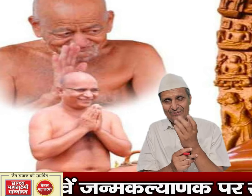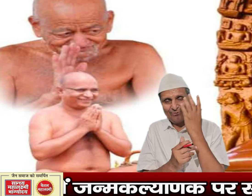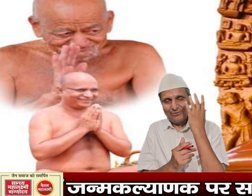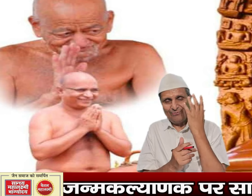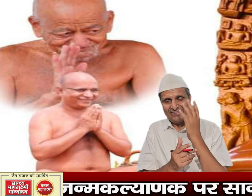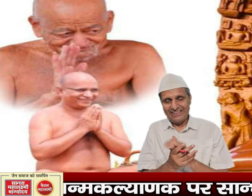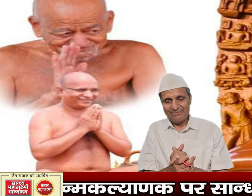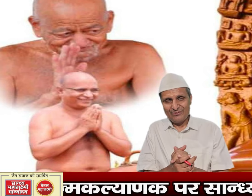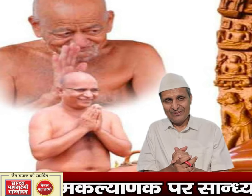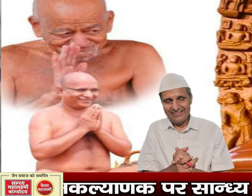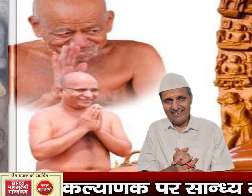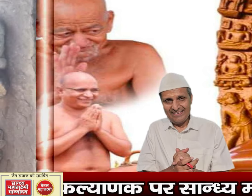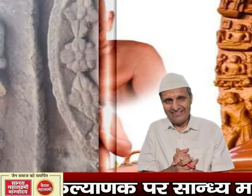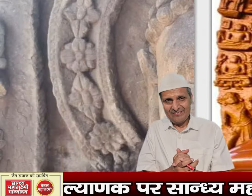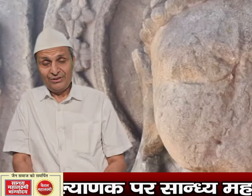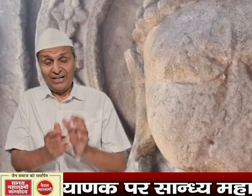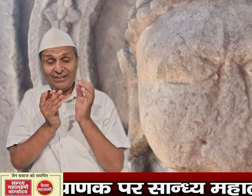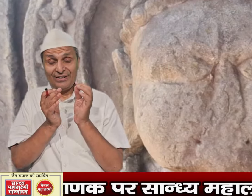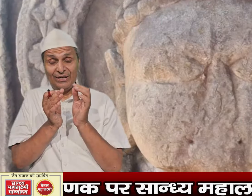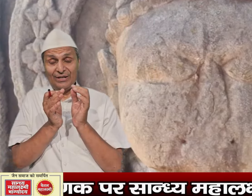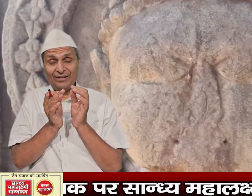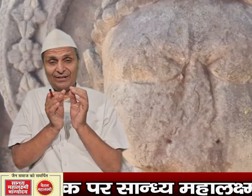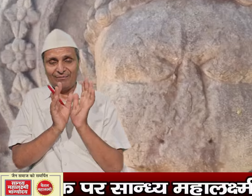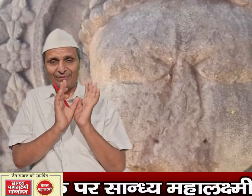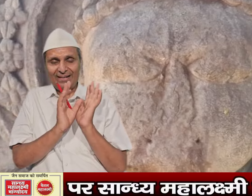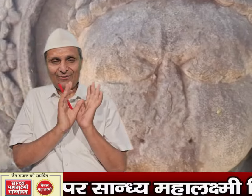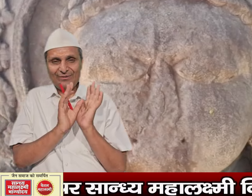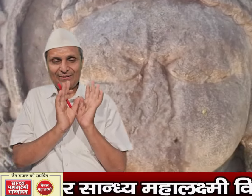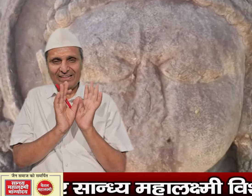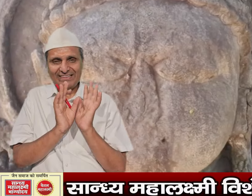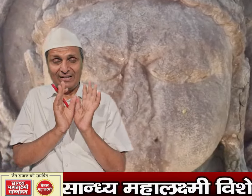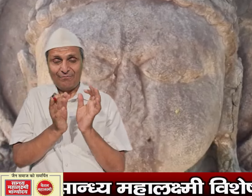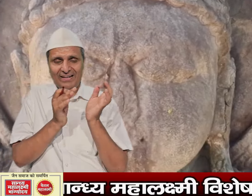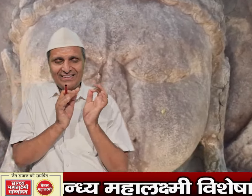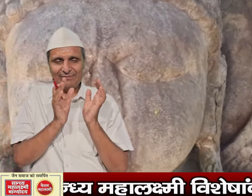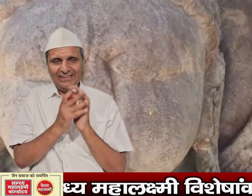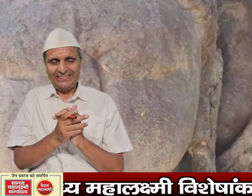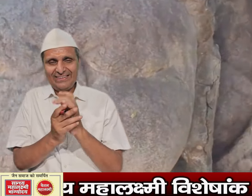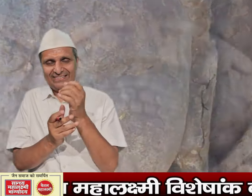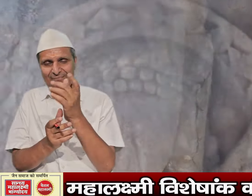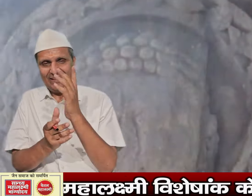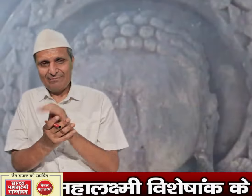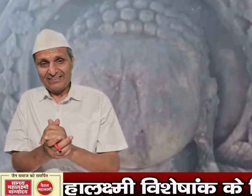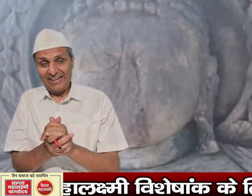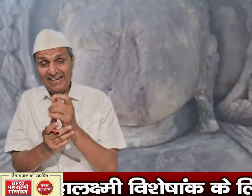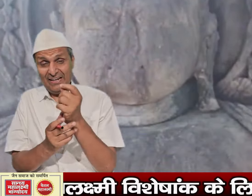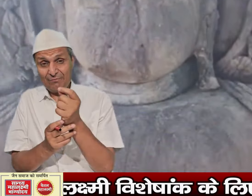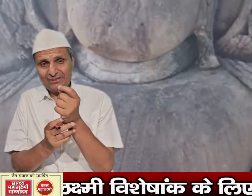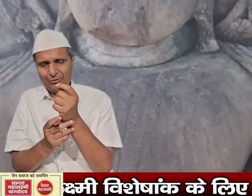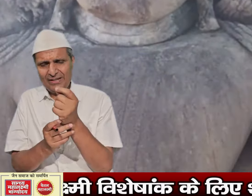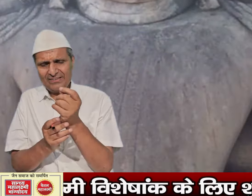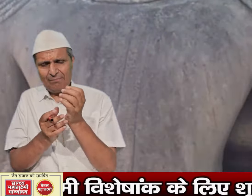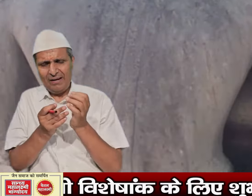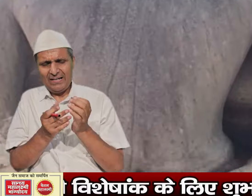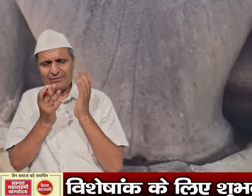गया गुरुवार ऊपर से शायद हमको देख रहे हैं जी हां गया कौन सा महीना मार्च गरा मार्च का ही महीना था 3 साल पहले की बात करें 1